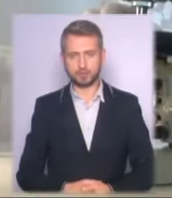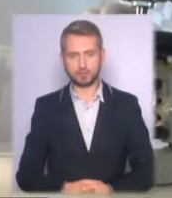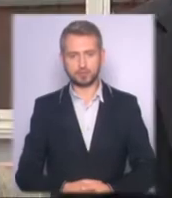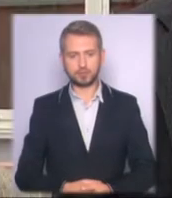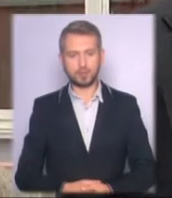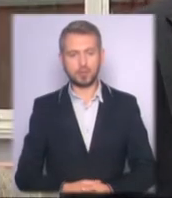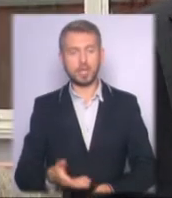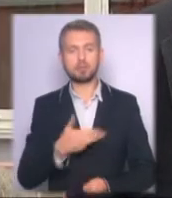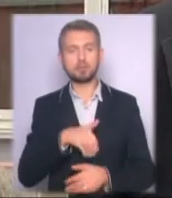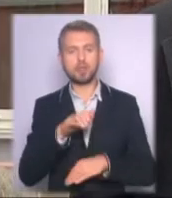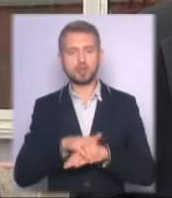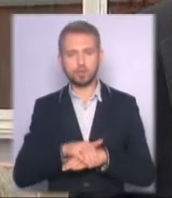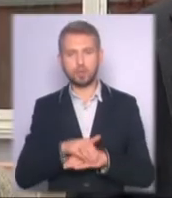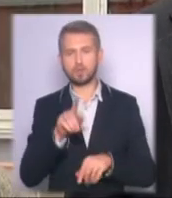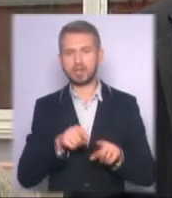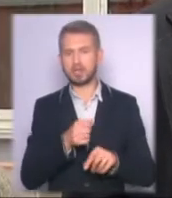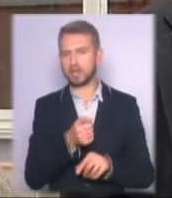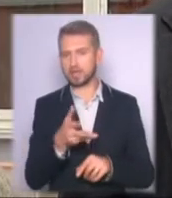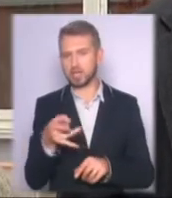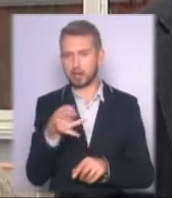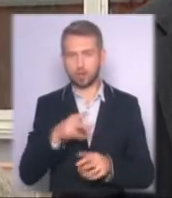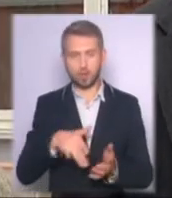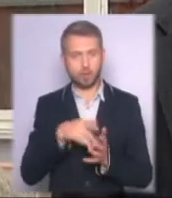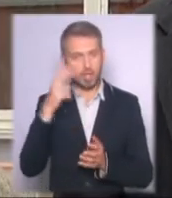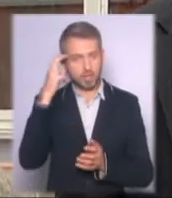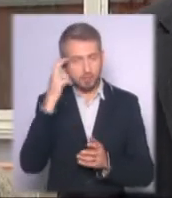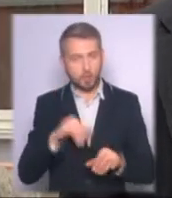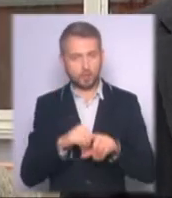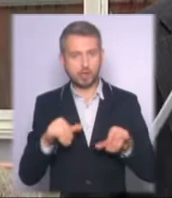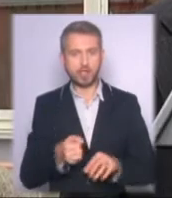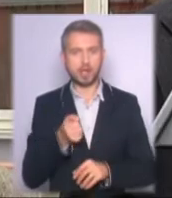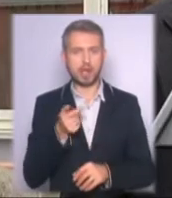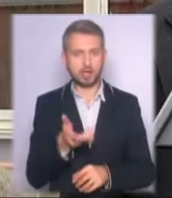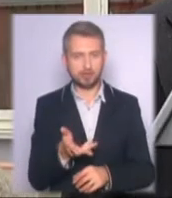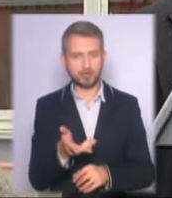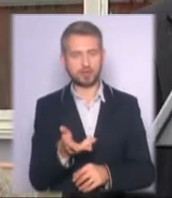Нами зафиксировано в нескольких районах города Киева увеличение количества